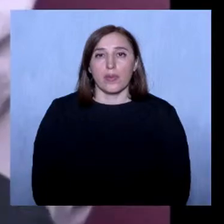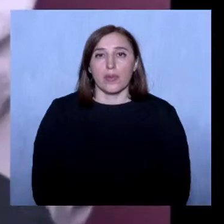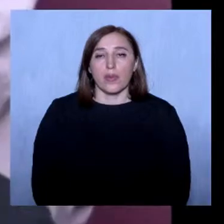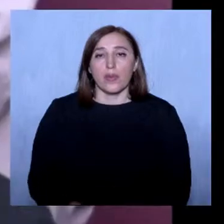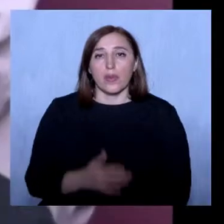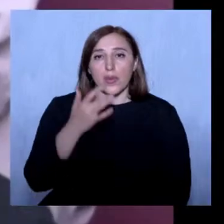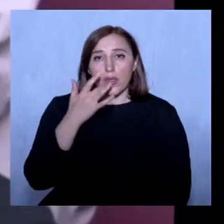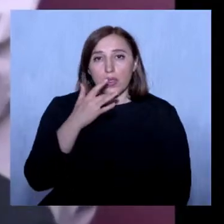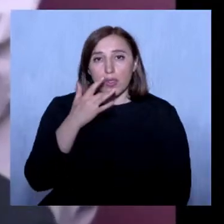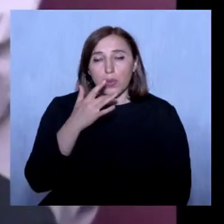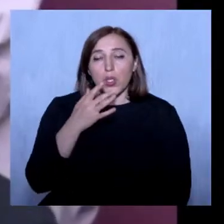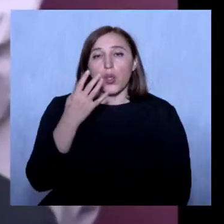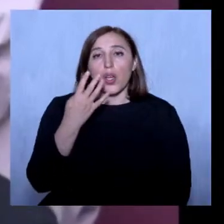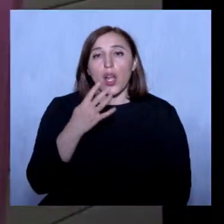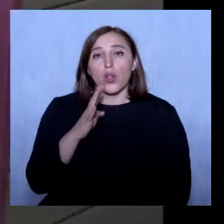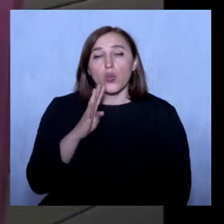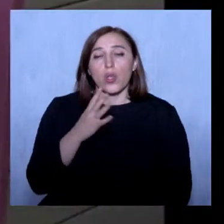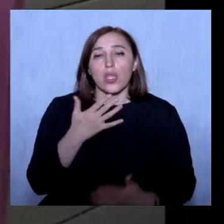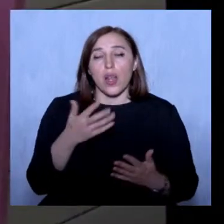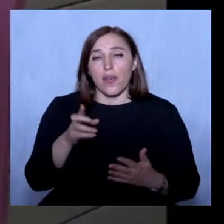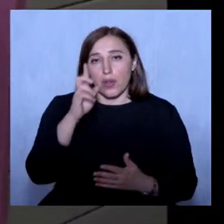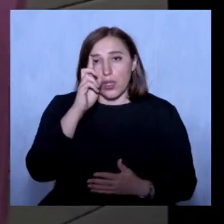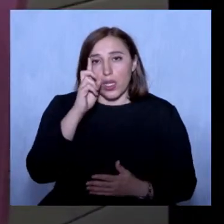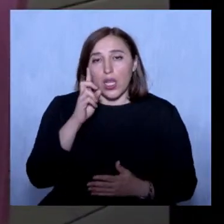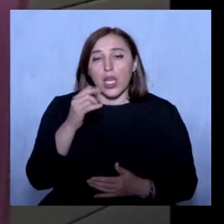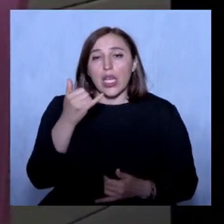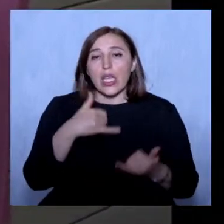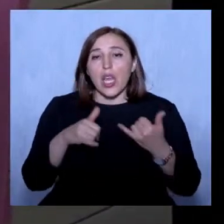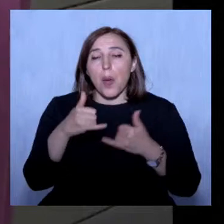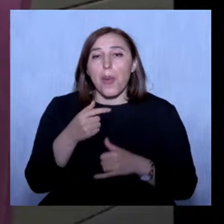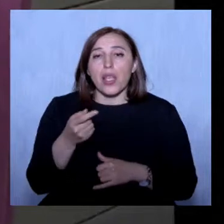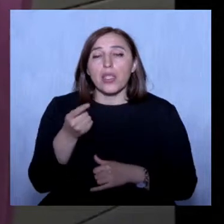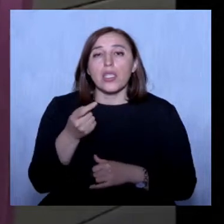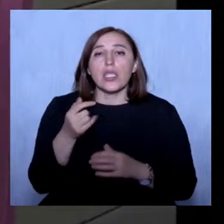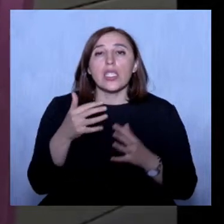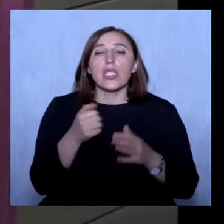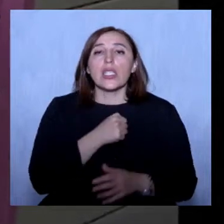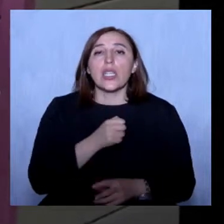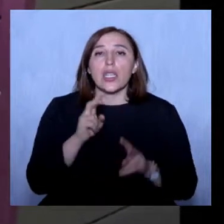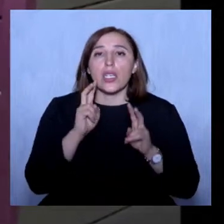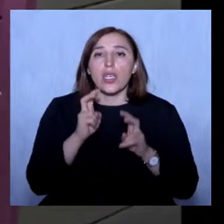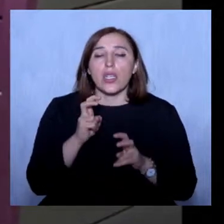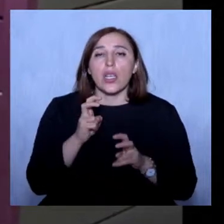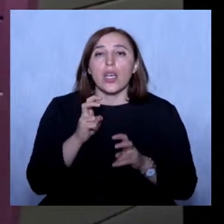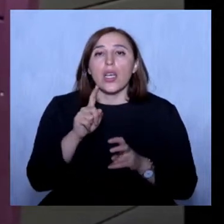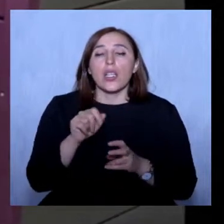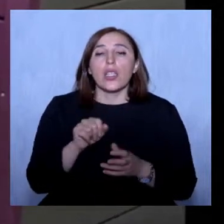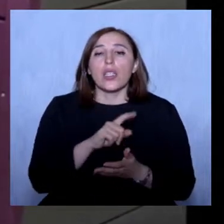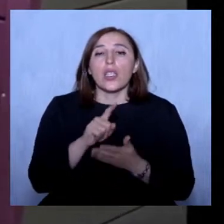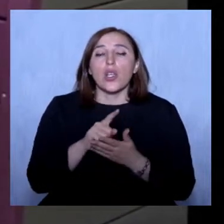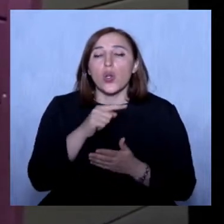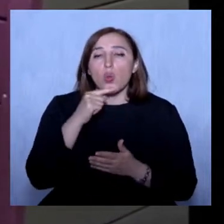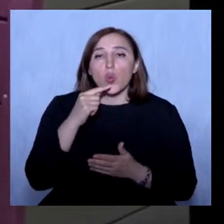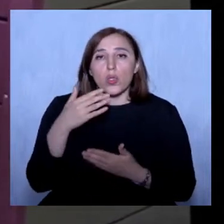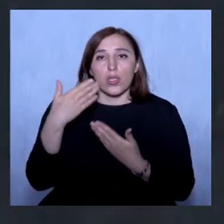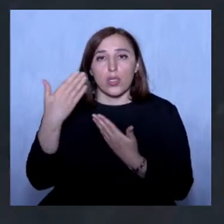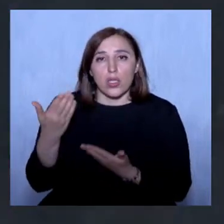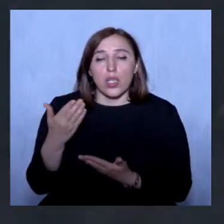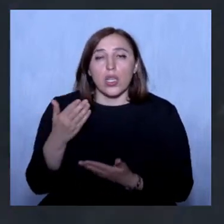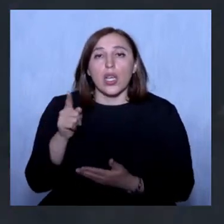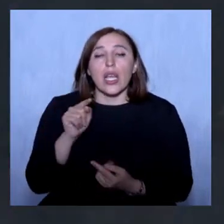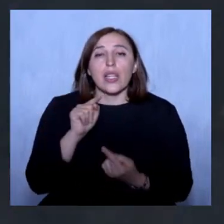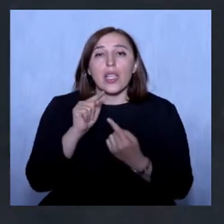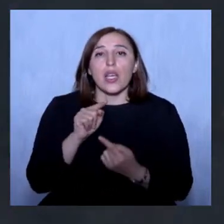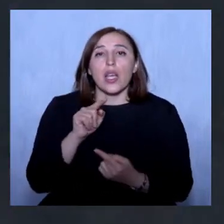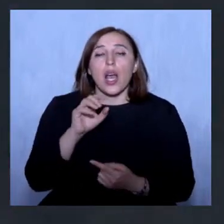Միացյան նհանգներն ու 44 այլ երկրներ կիմիական զենքի կիրարման շուրջ 4 հարց է նուղել Հուսաստանի իշխանություններին ընդիմադիր